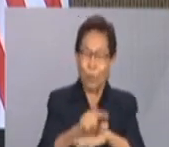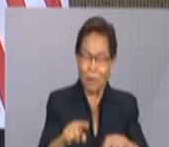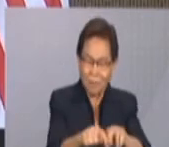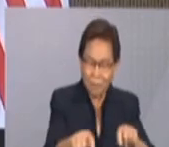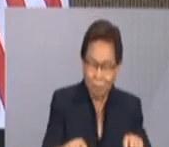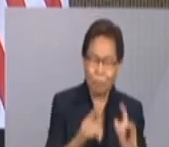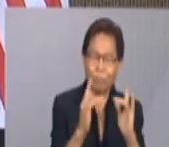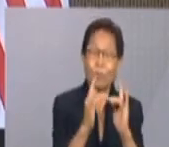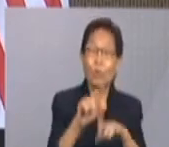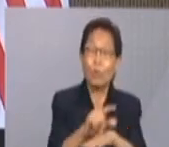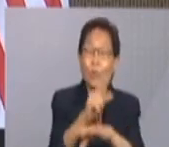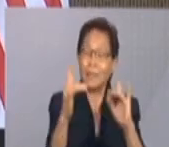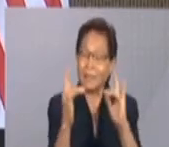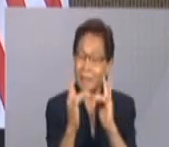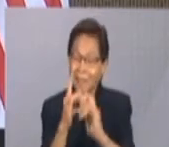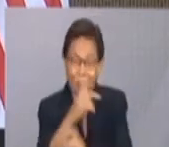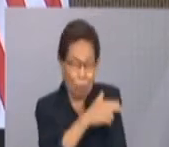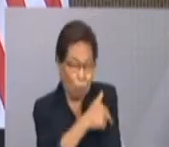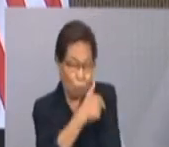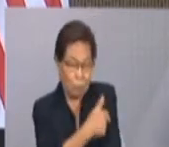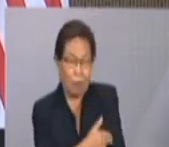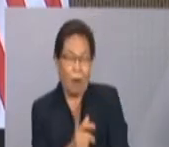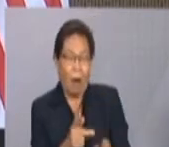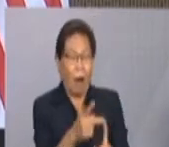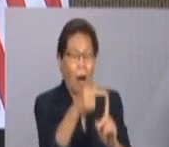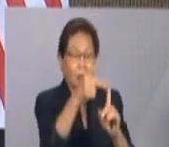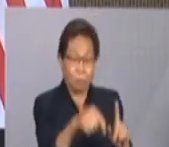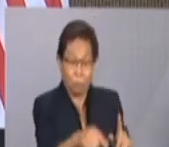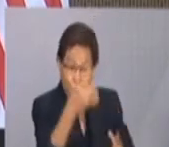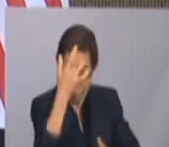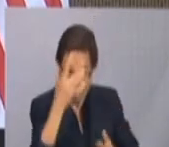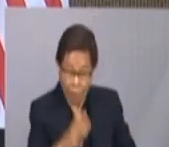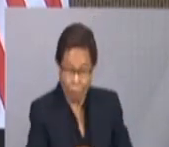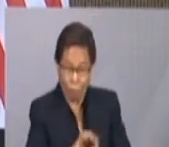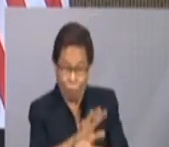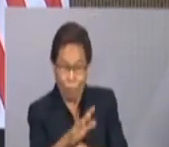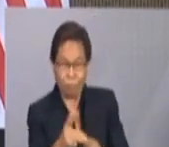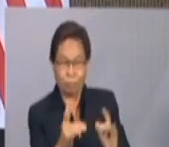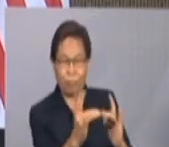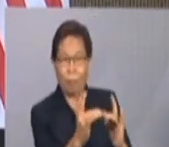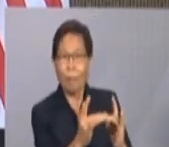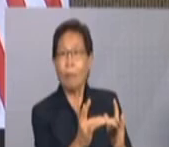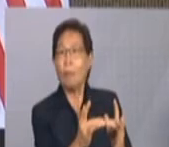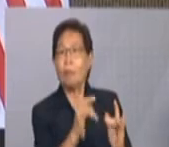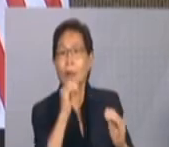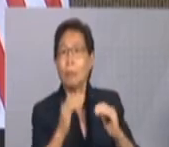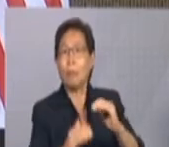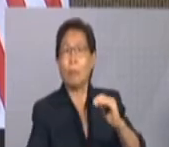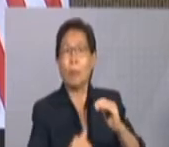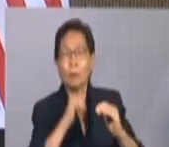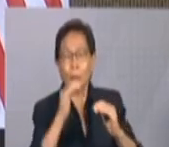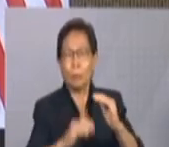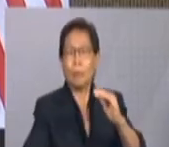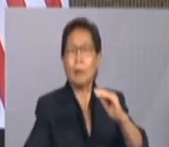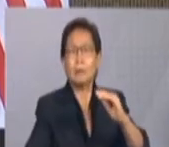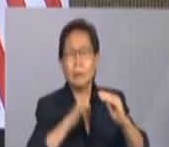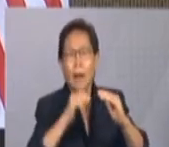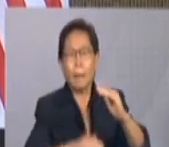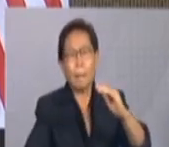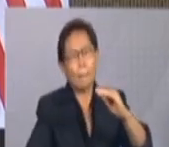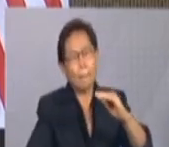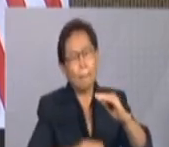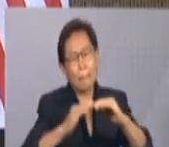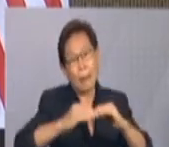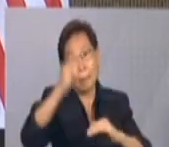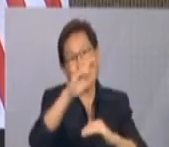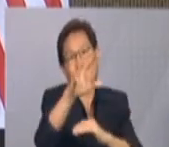ruang-ruang kecil di Hospital yang dihasilkan untuk pesakit komitmen belas tidak melebihi 30 praktis